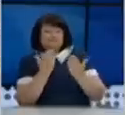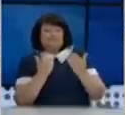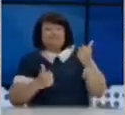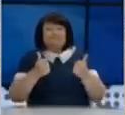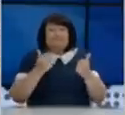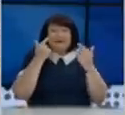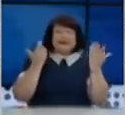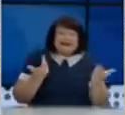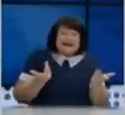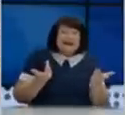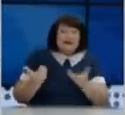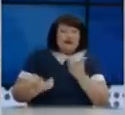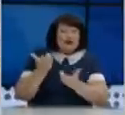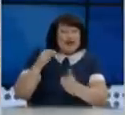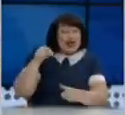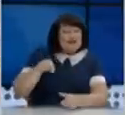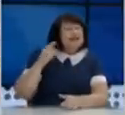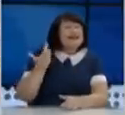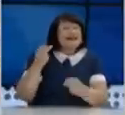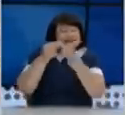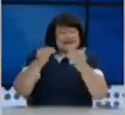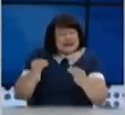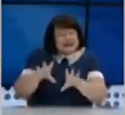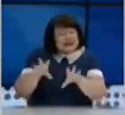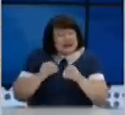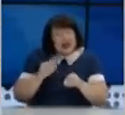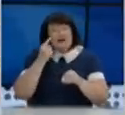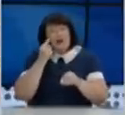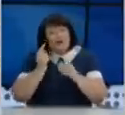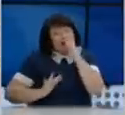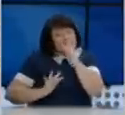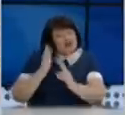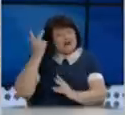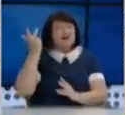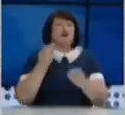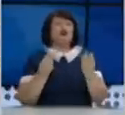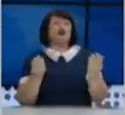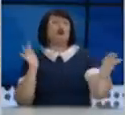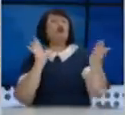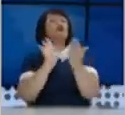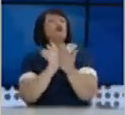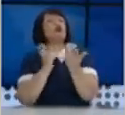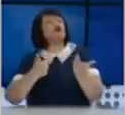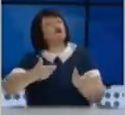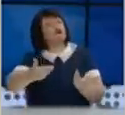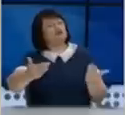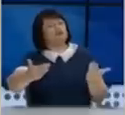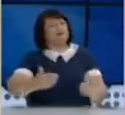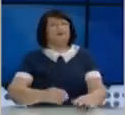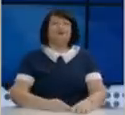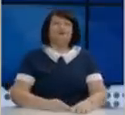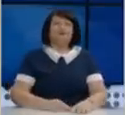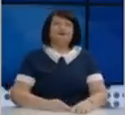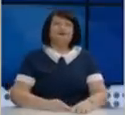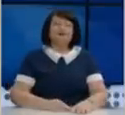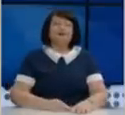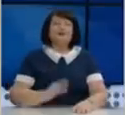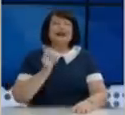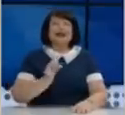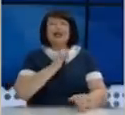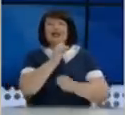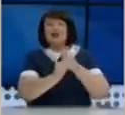από κάθε πυρκαγιά στη χώρα, ώστε να μπορούμε να βελτιώσουμε τους τρόπους αντιμετώπισης. Εάν καταγράφεται κάθε